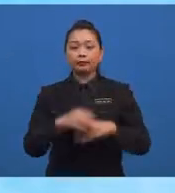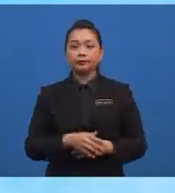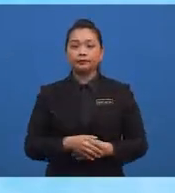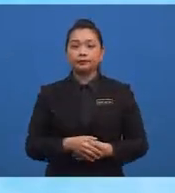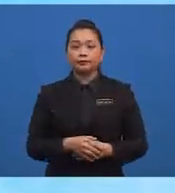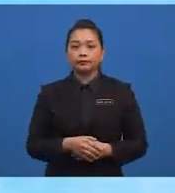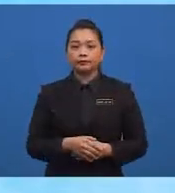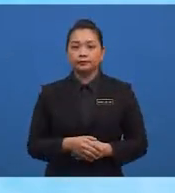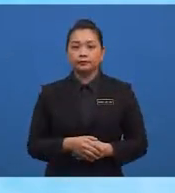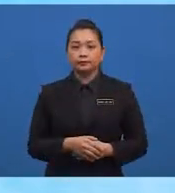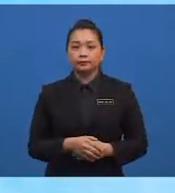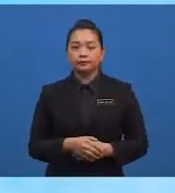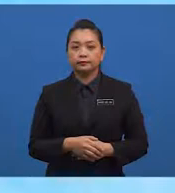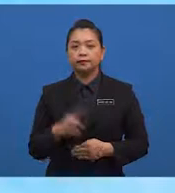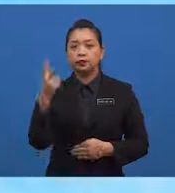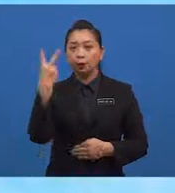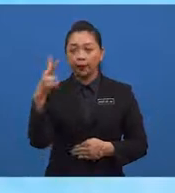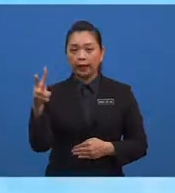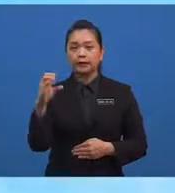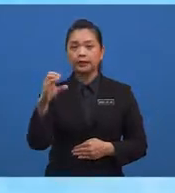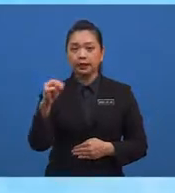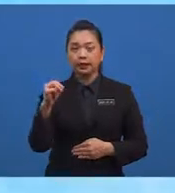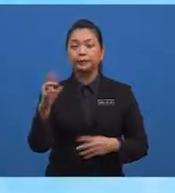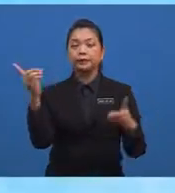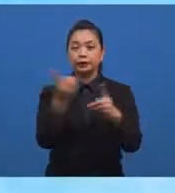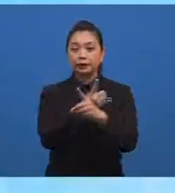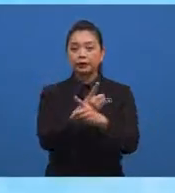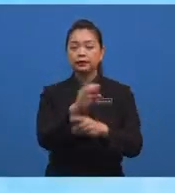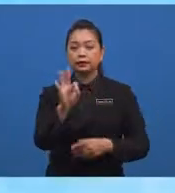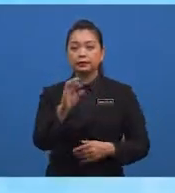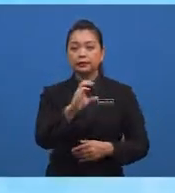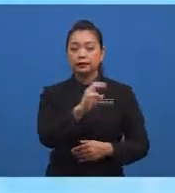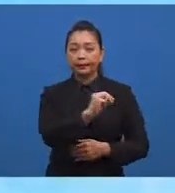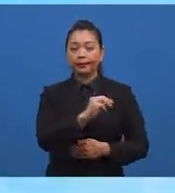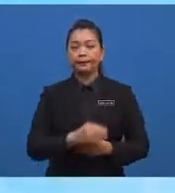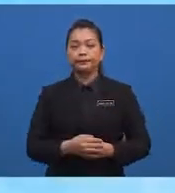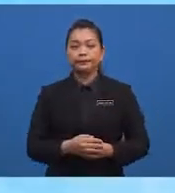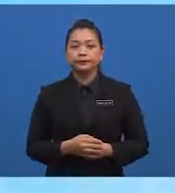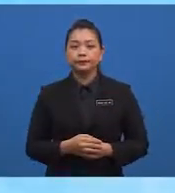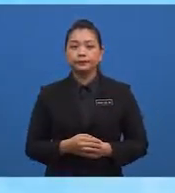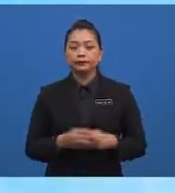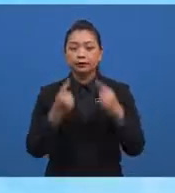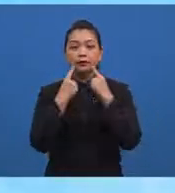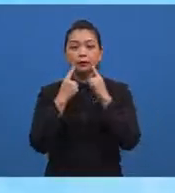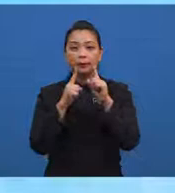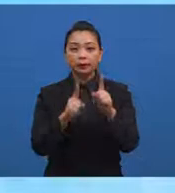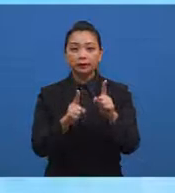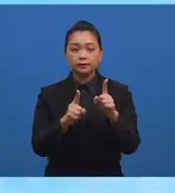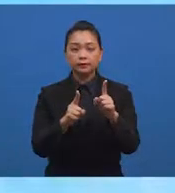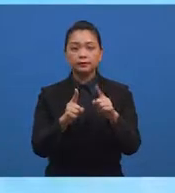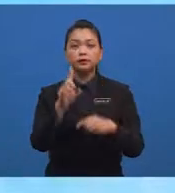Jadi, 12 cm darab 9 cm. Jawapannya ialah